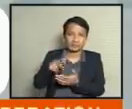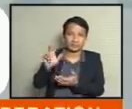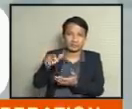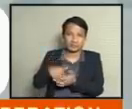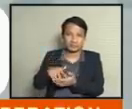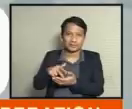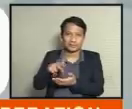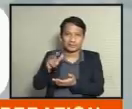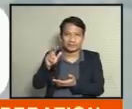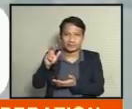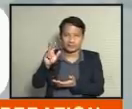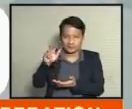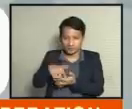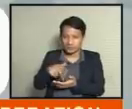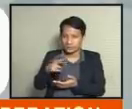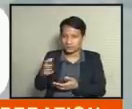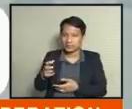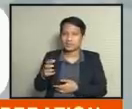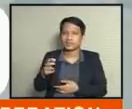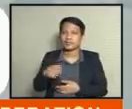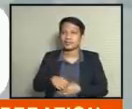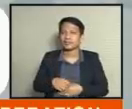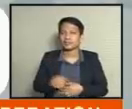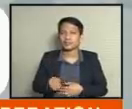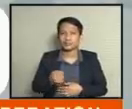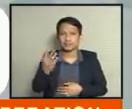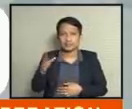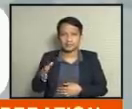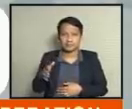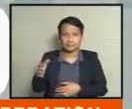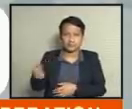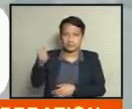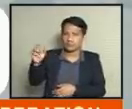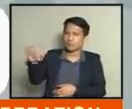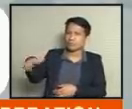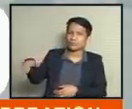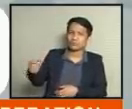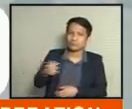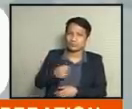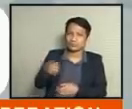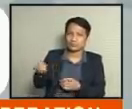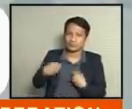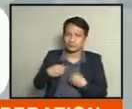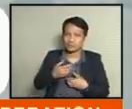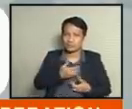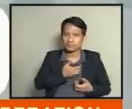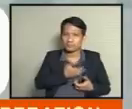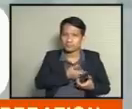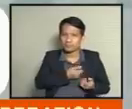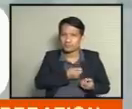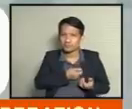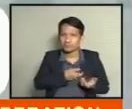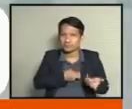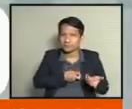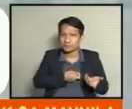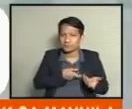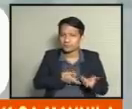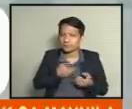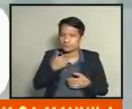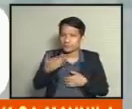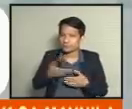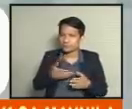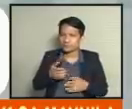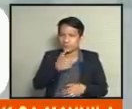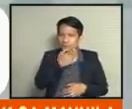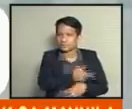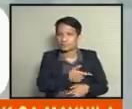3,300. Oh, malaki nga yun. Oh, ba't di mo pipigilan na, hoy, imbis na panggatas ng mga anak natin. Pag inaaway mo po kasi sabihin,